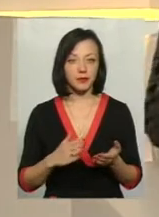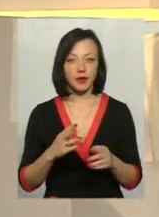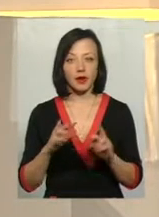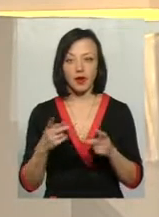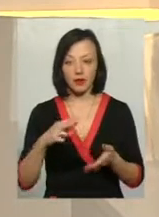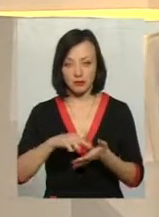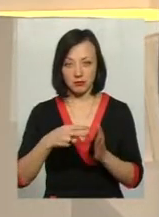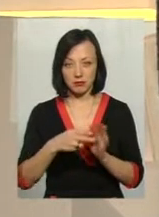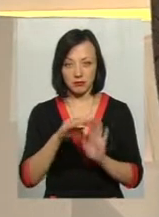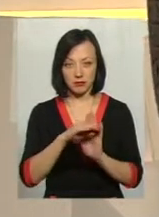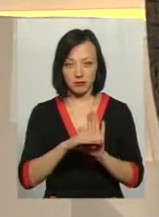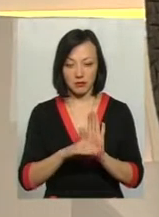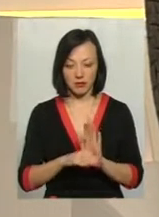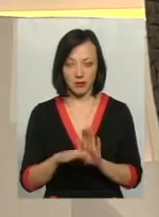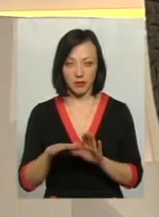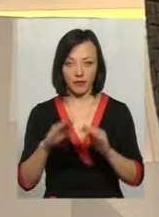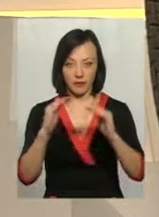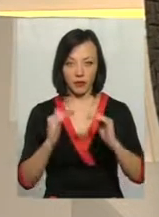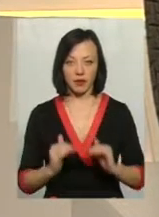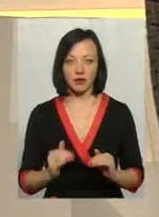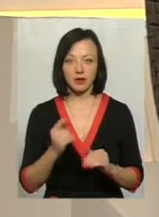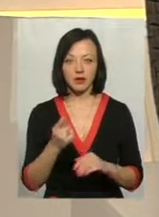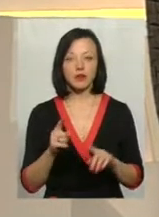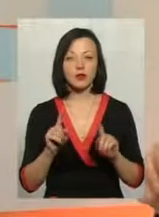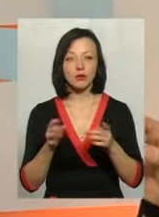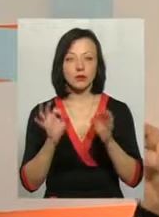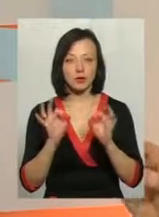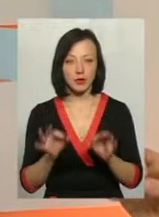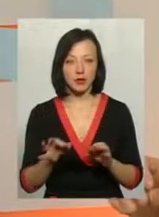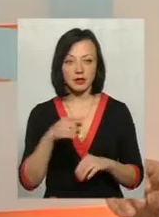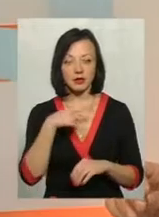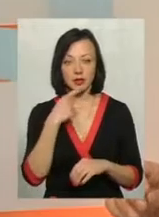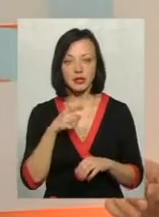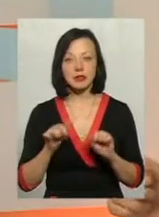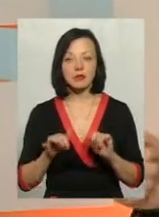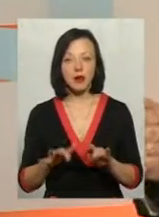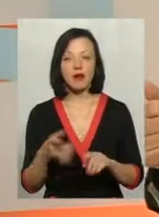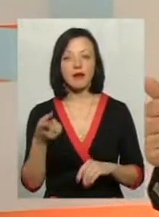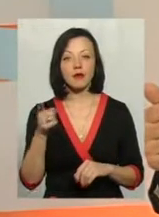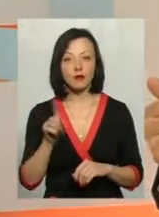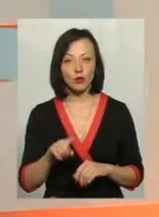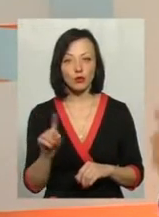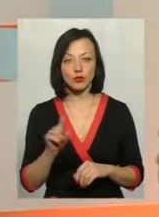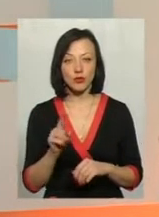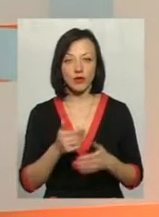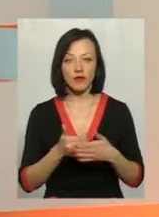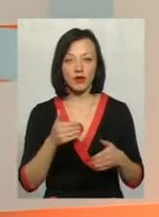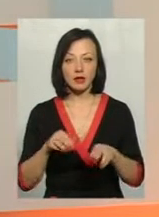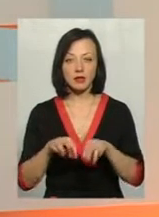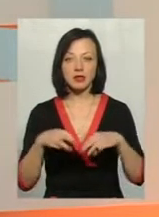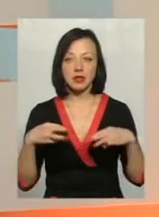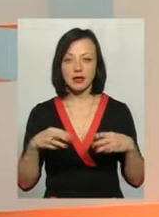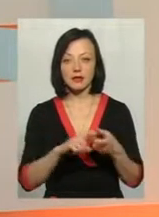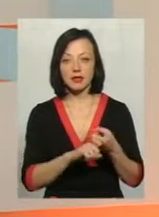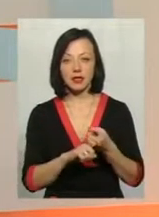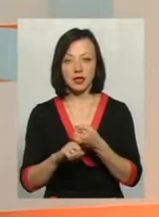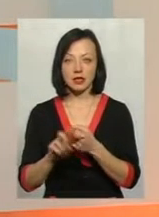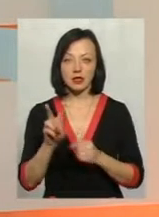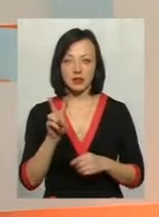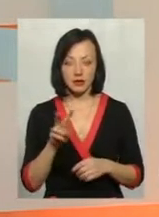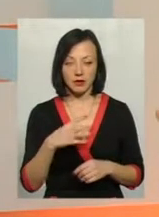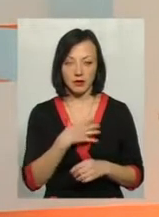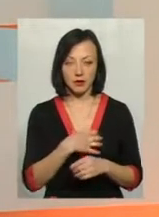дорожня карта спускається вниз. Ви дуже слушно додали. Справа в тому, що від міністерства залежать дві